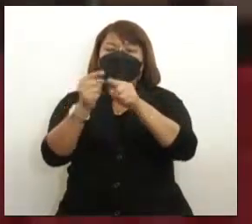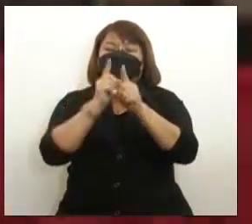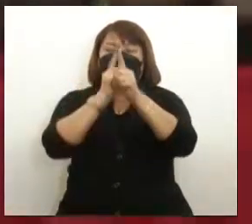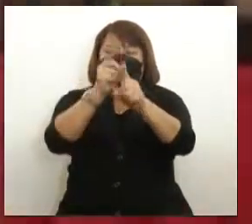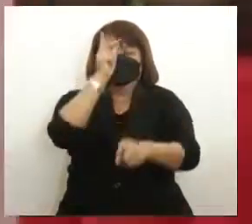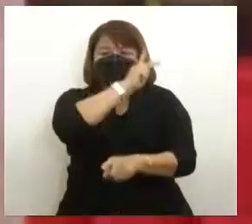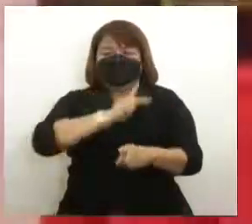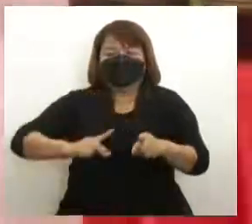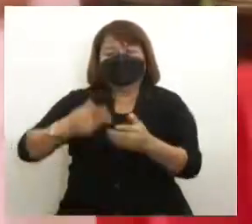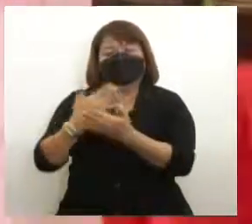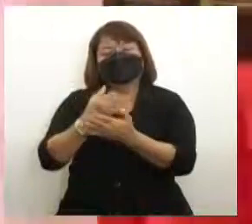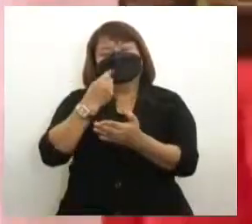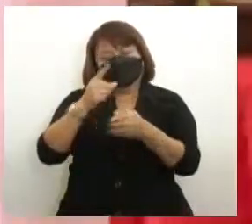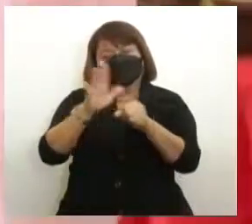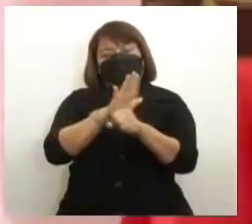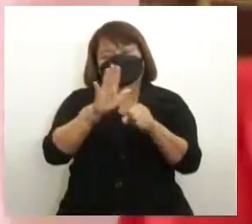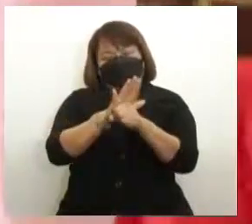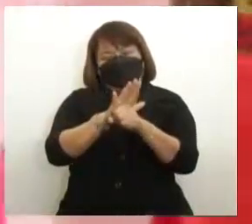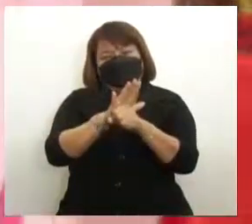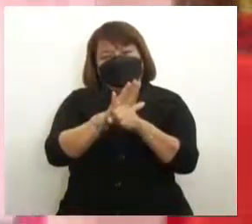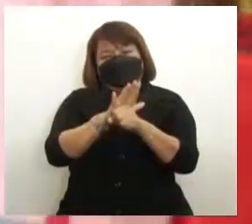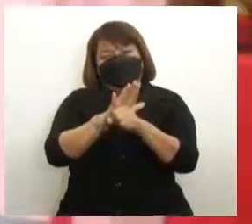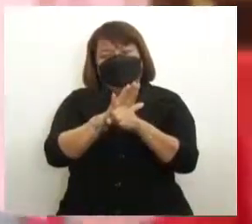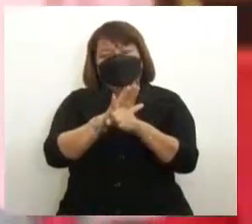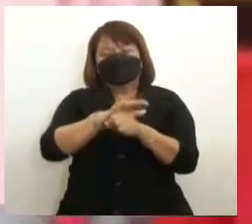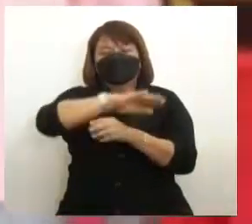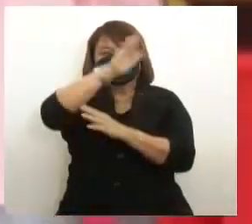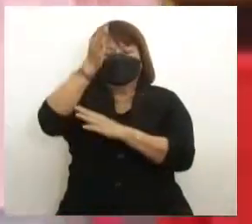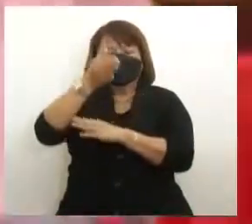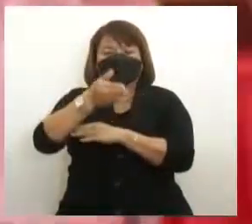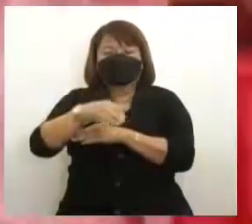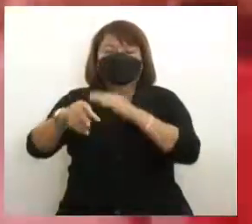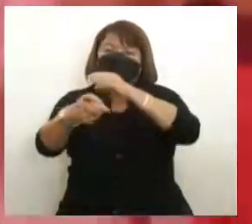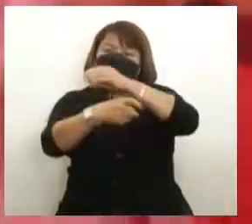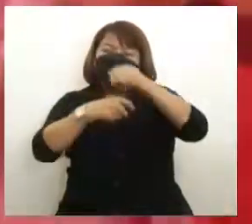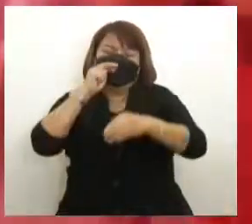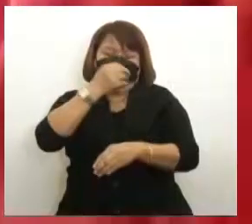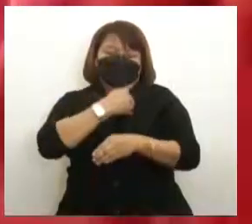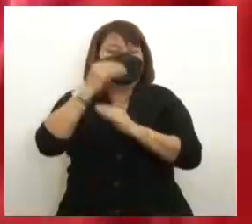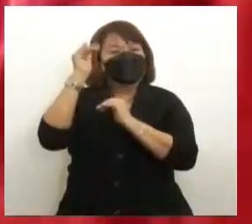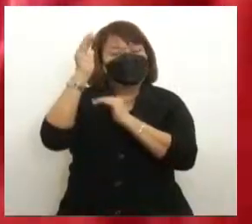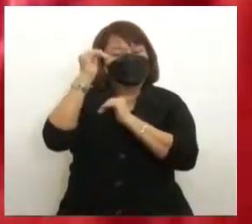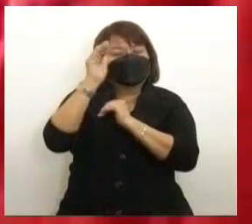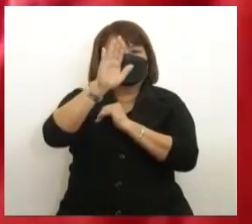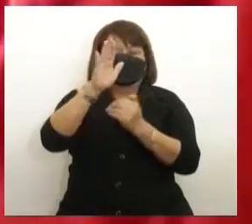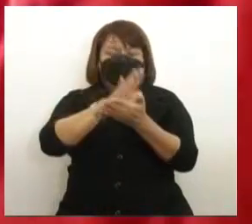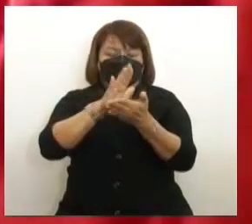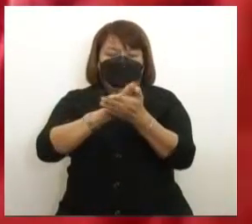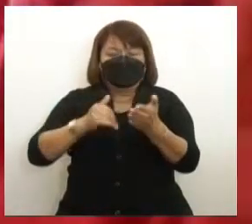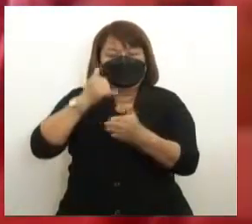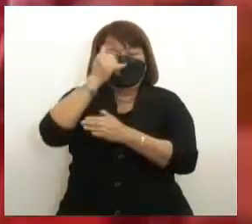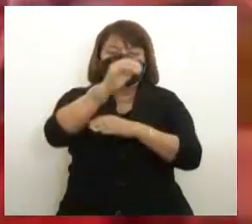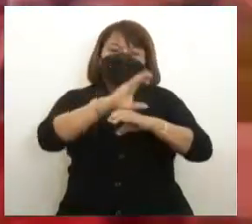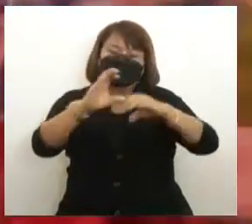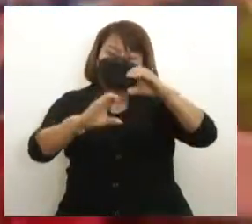ระราชดำริเศรษฐกิจพอเพียงด้วยโคกหนองนาแห่งน้ำใจและความหวังของโรงเรียนที่จะเข้าสู่โครงการนี้